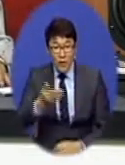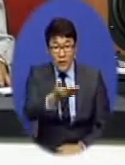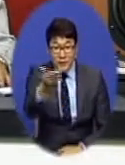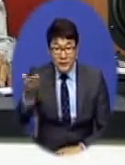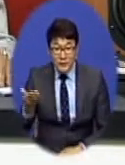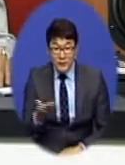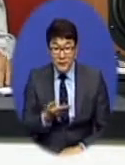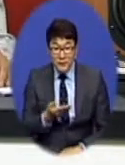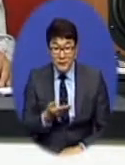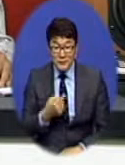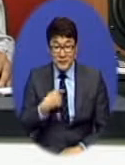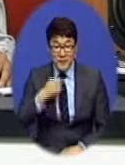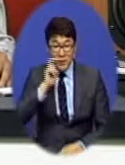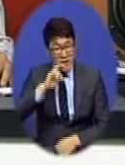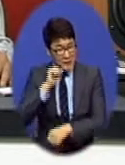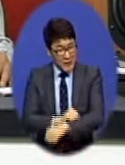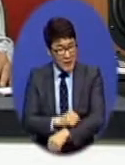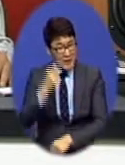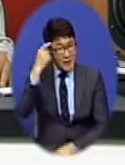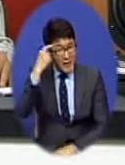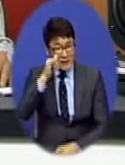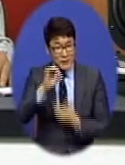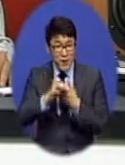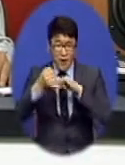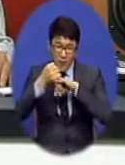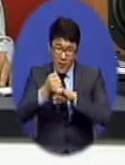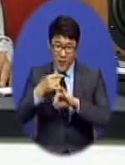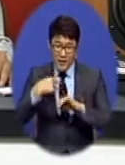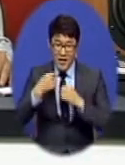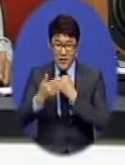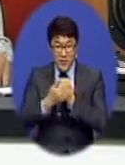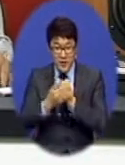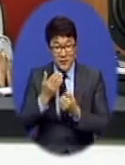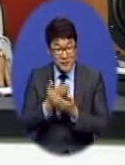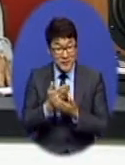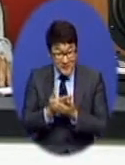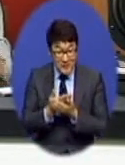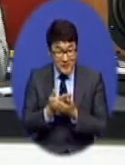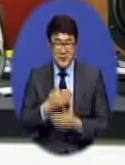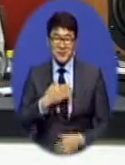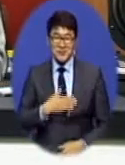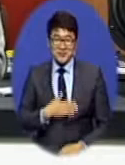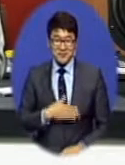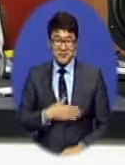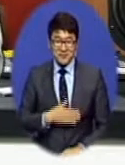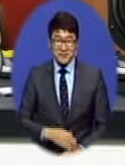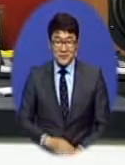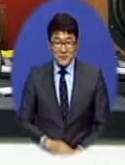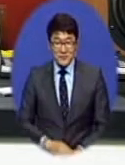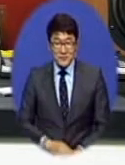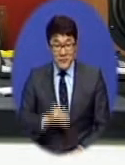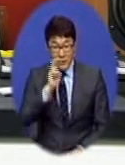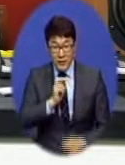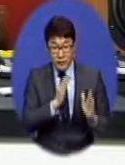시청자분들도 제가 잘했다 생각하시면 꼭 좀 눌러주세요. 네, 알겠습니다. 네, 알겠습니다. 네. 네. 자,